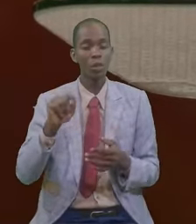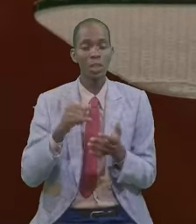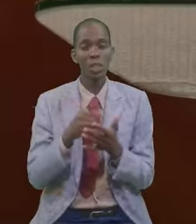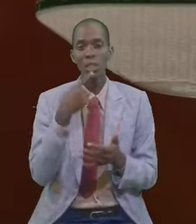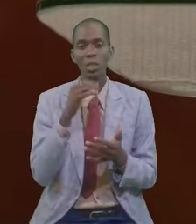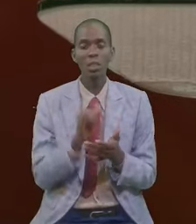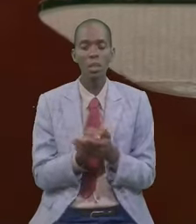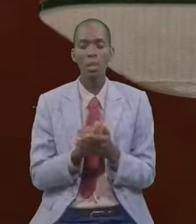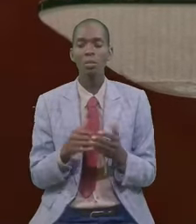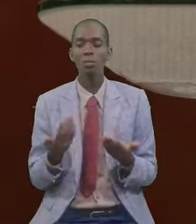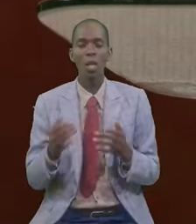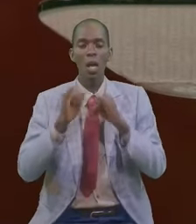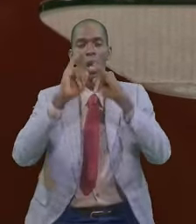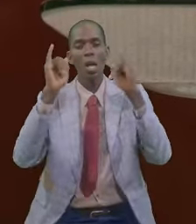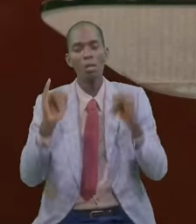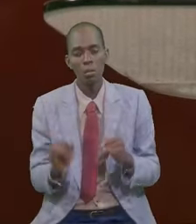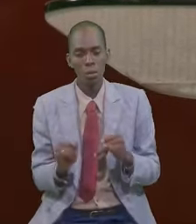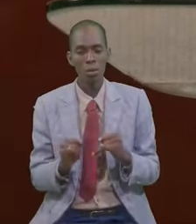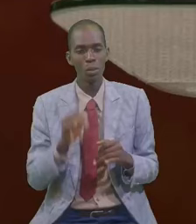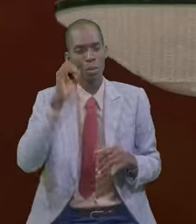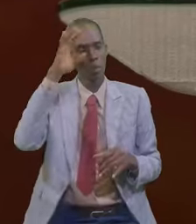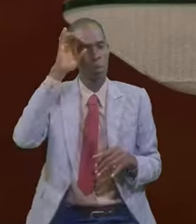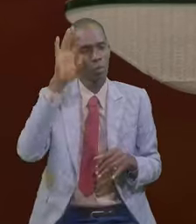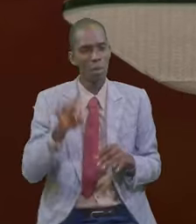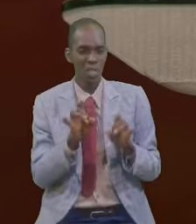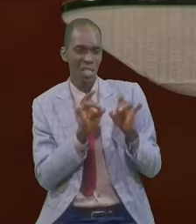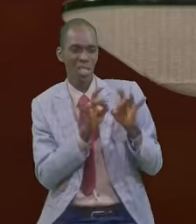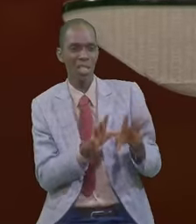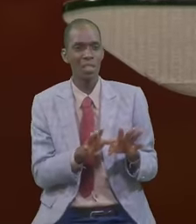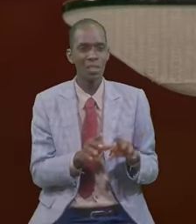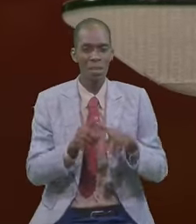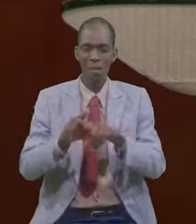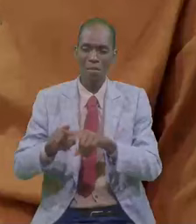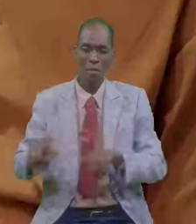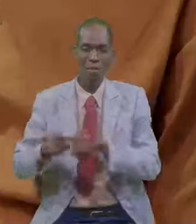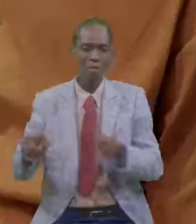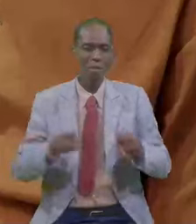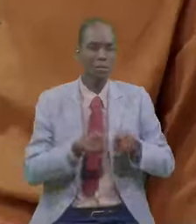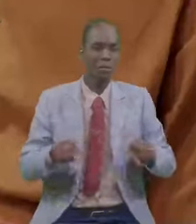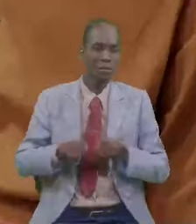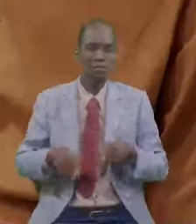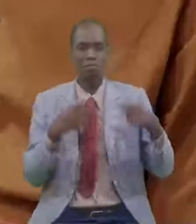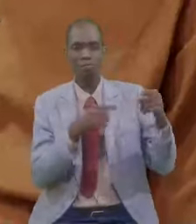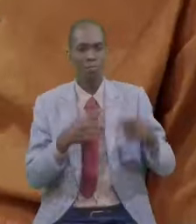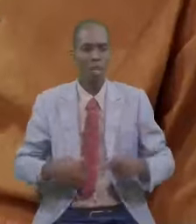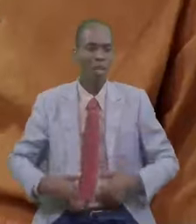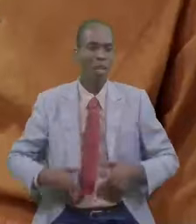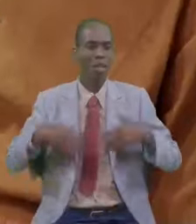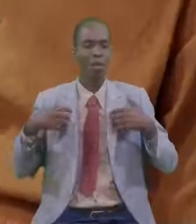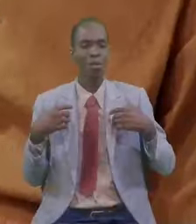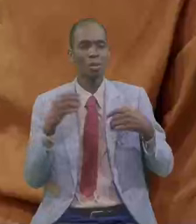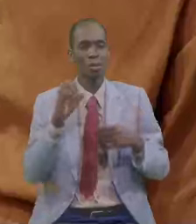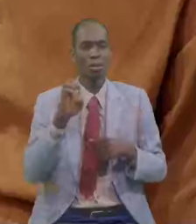la magie, les inimitiés, les querelles, les jalousies, les animosités, les disputes,